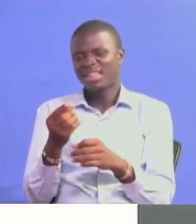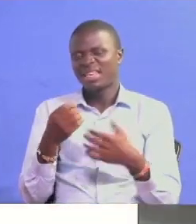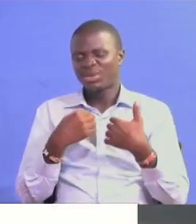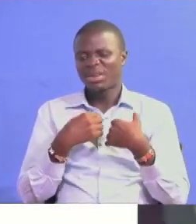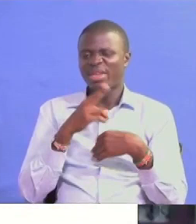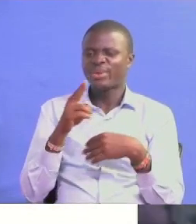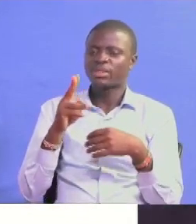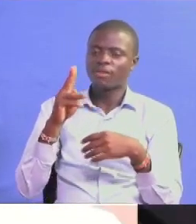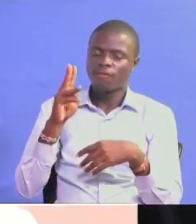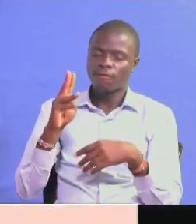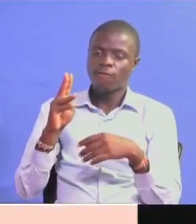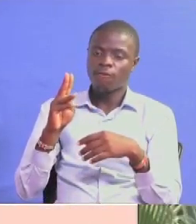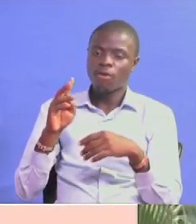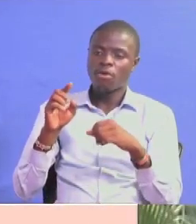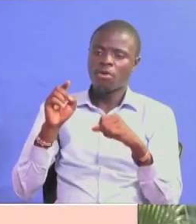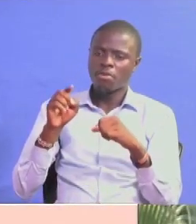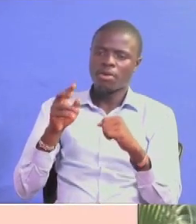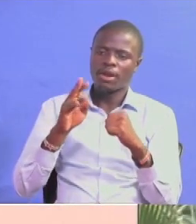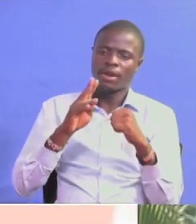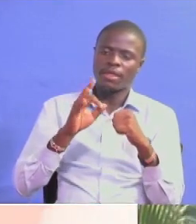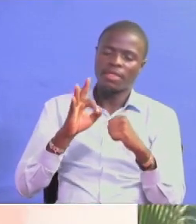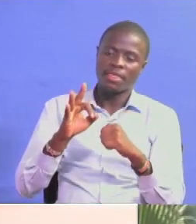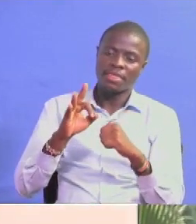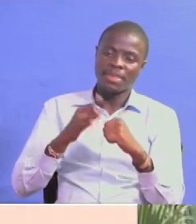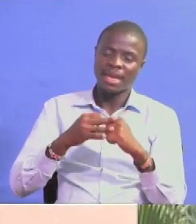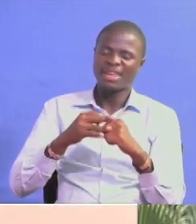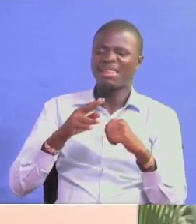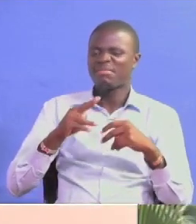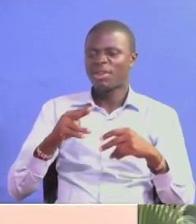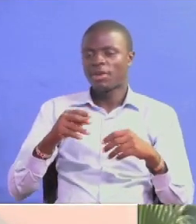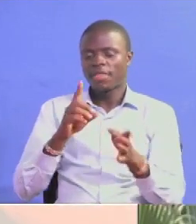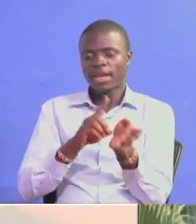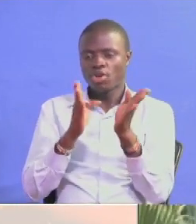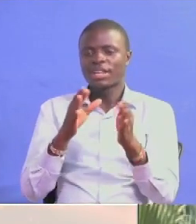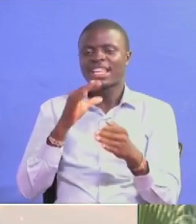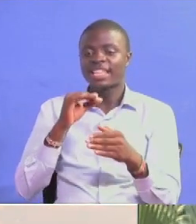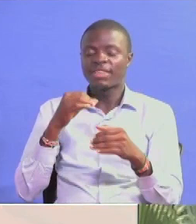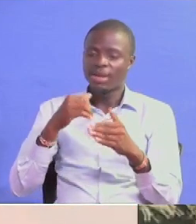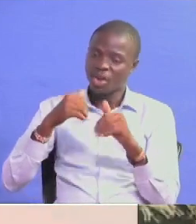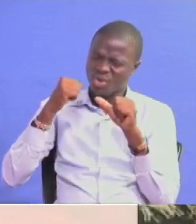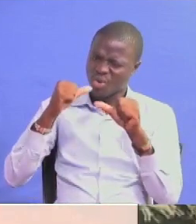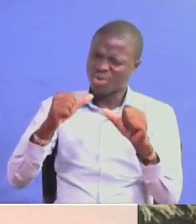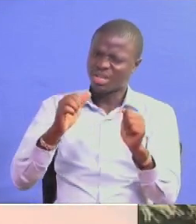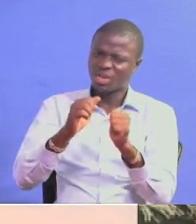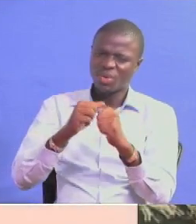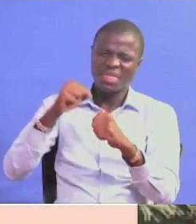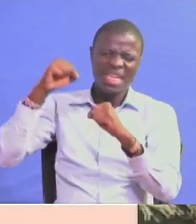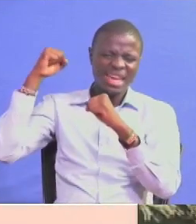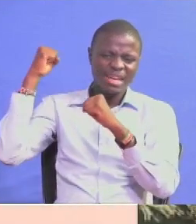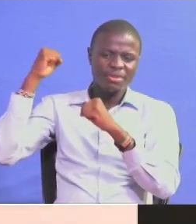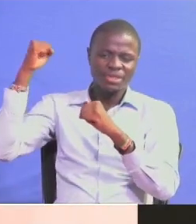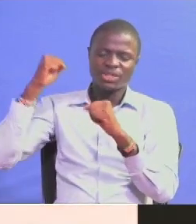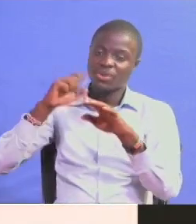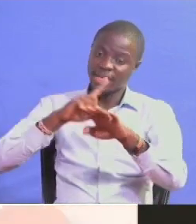bilioni 4.9. Madaktari wakiapa liwe liwalo, wataendelea na mgomo wao hadi wakati ambapo